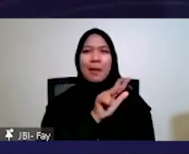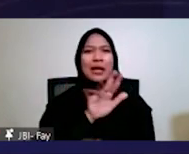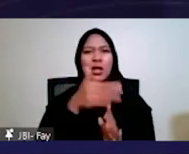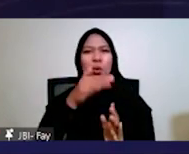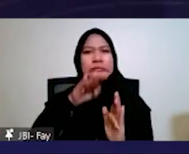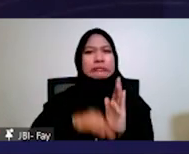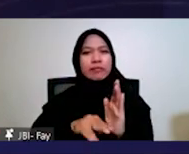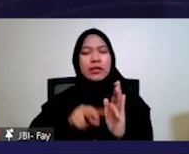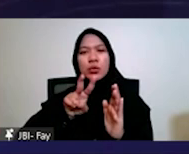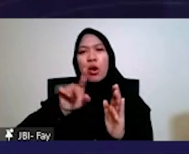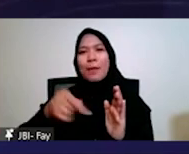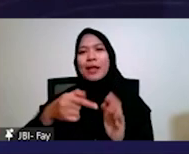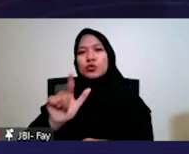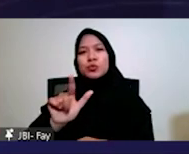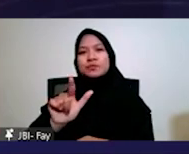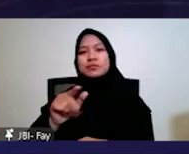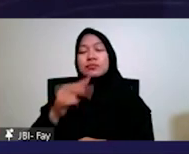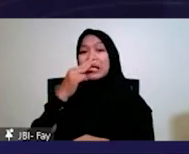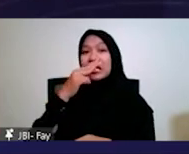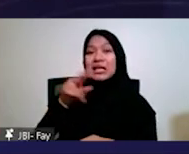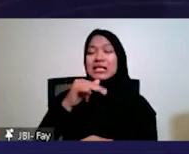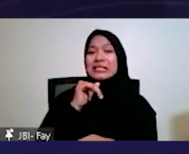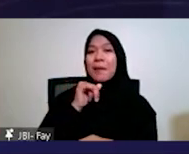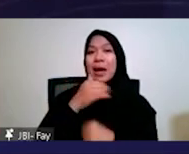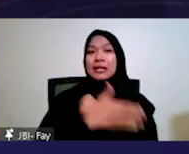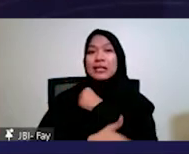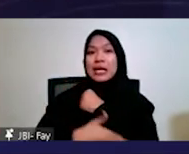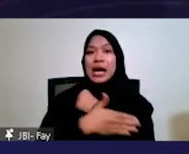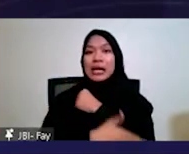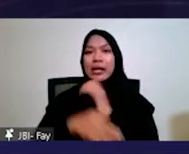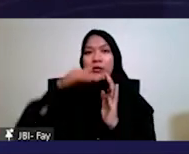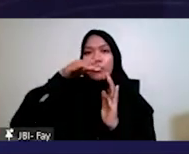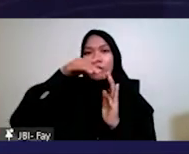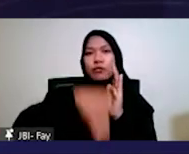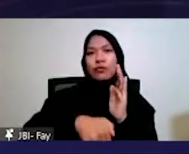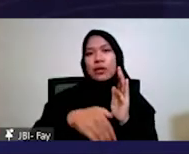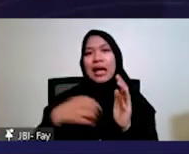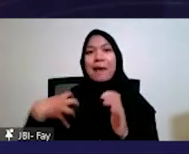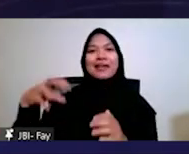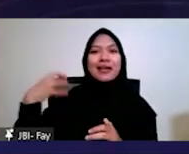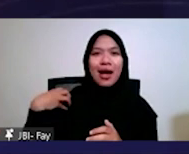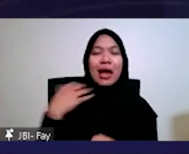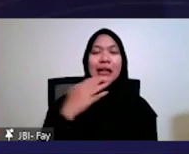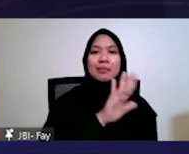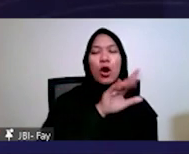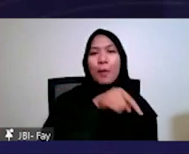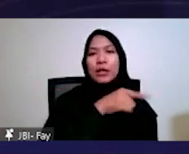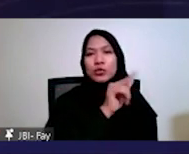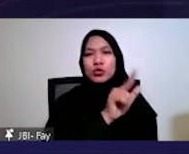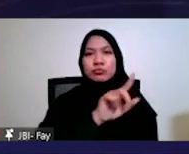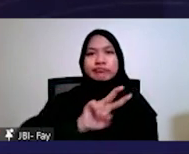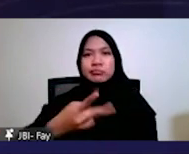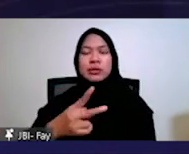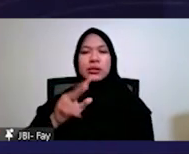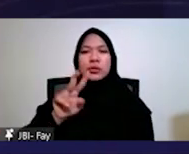menjadi 2,7 lihat siapa negara yang turun drastis Amerika dari 5,7 ke 2,3